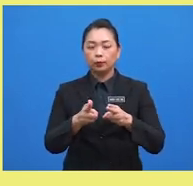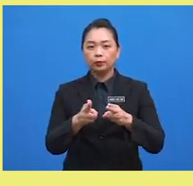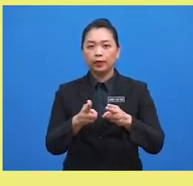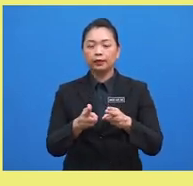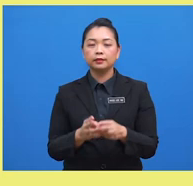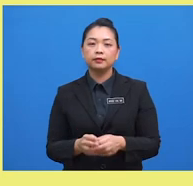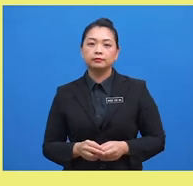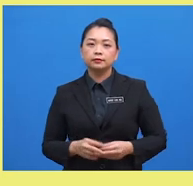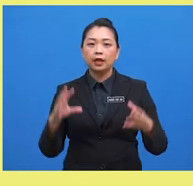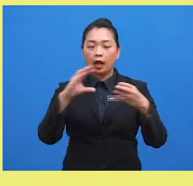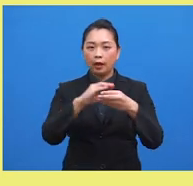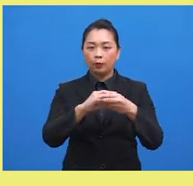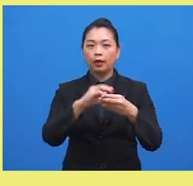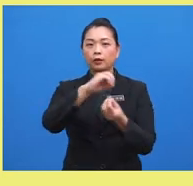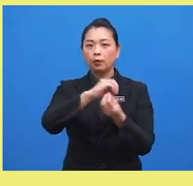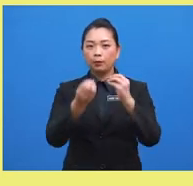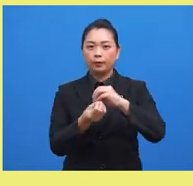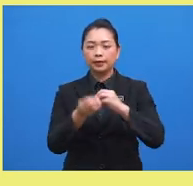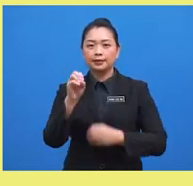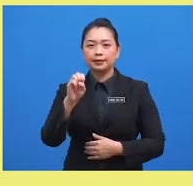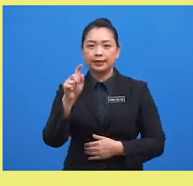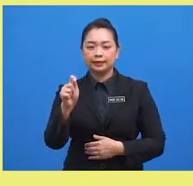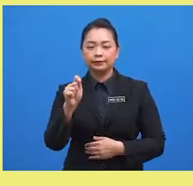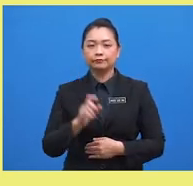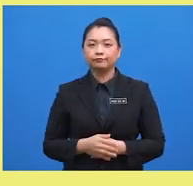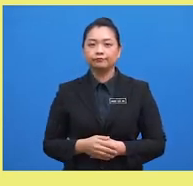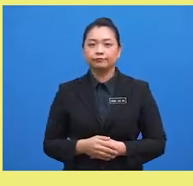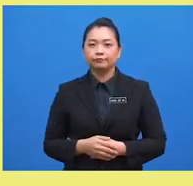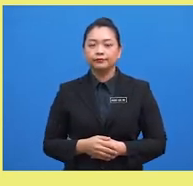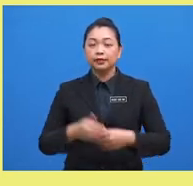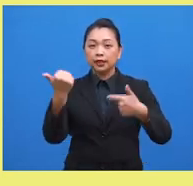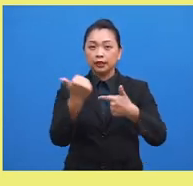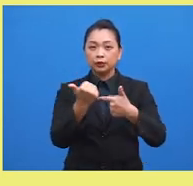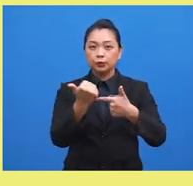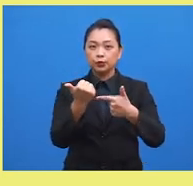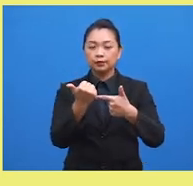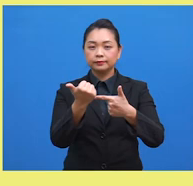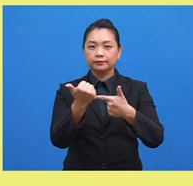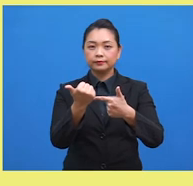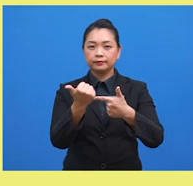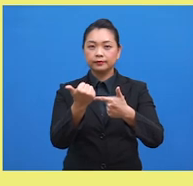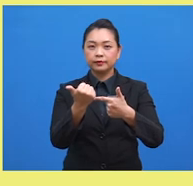dan menghuraikan gabungan operasi set. Kedua,